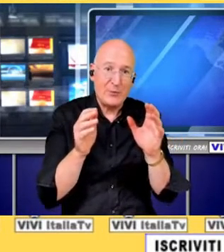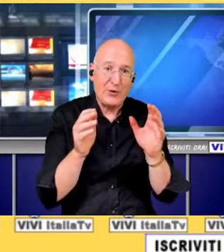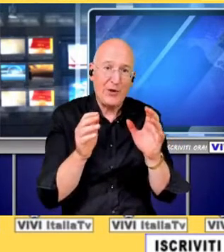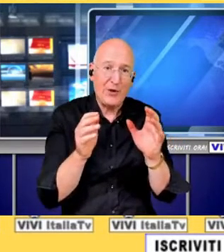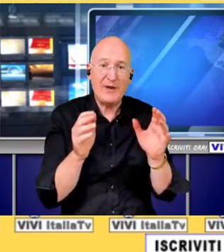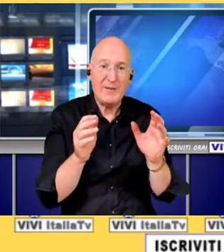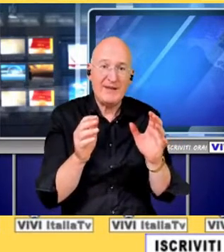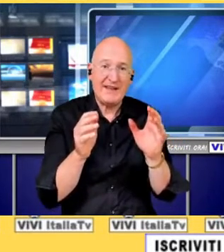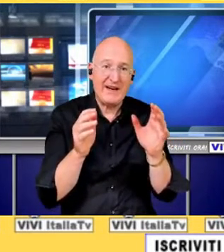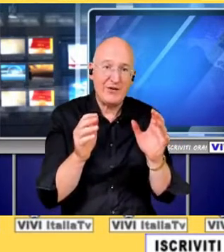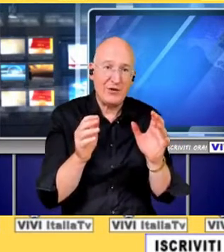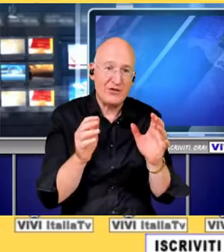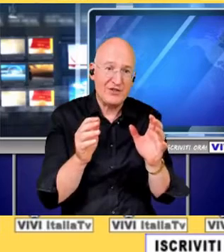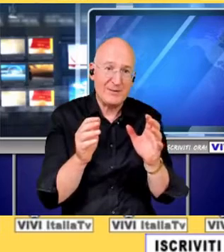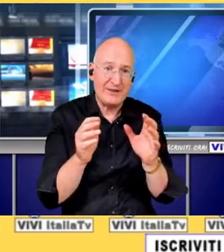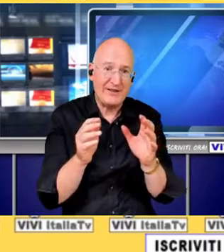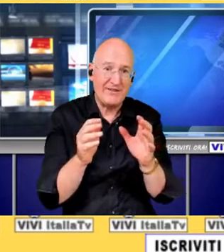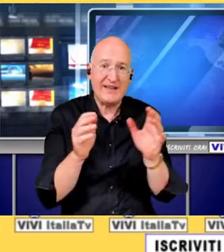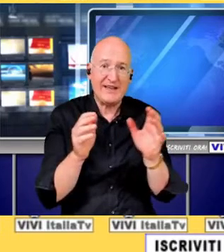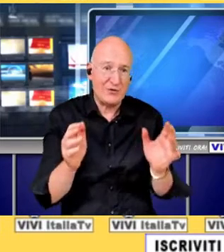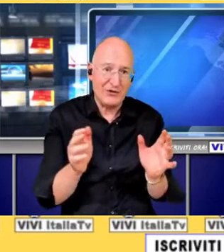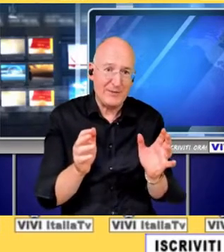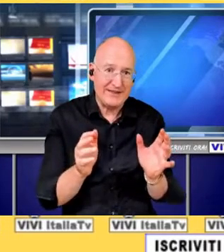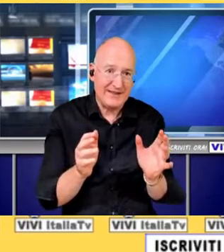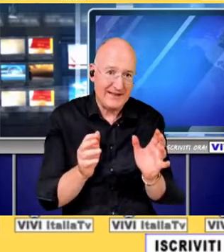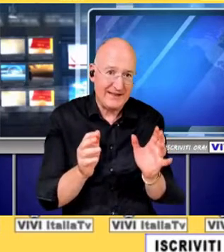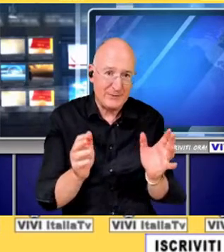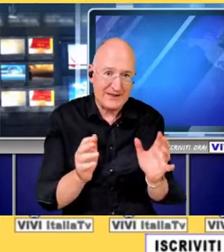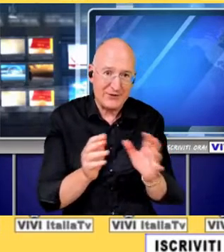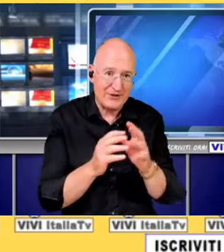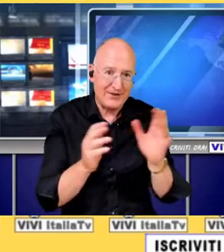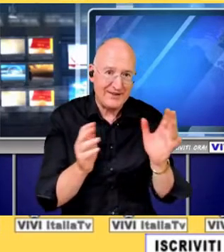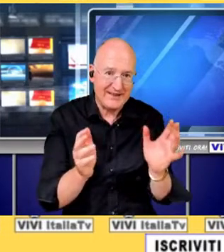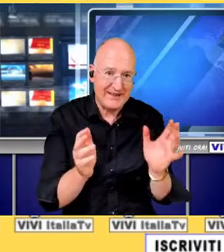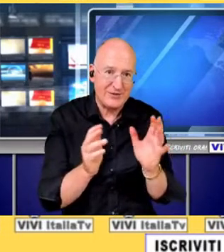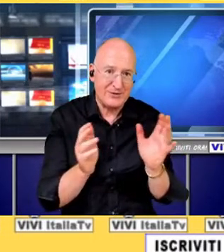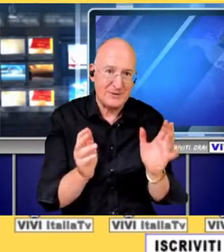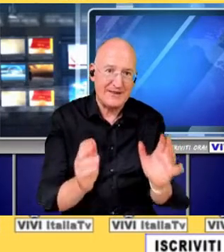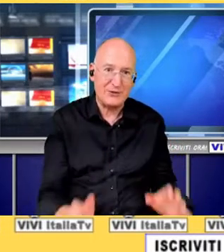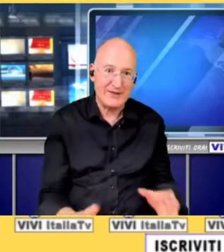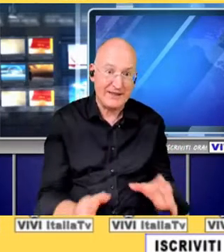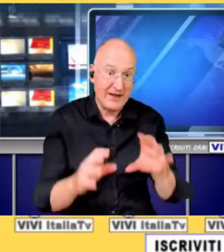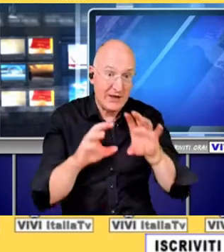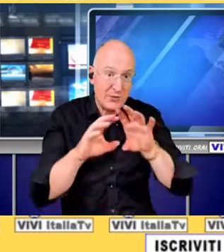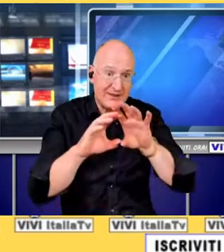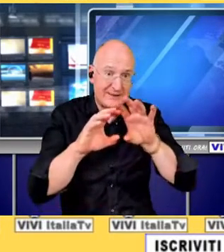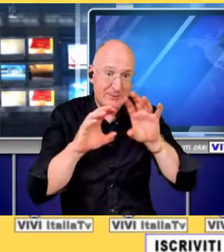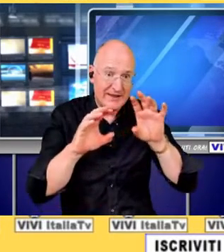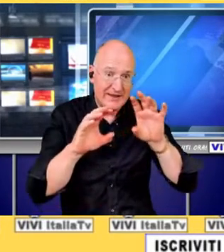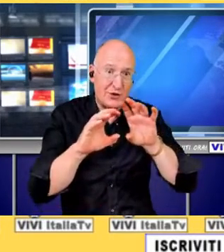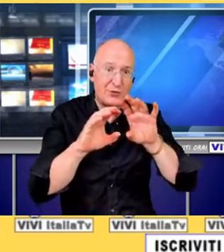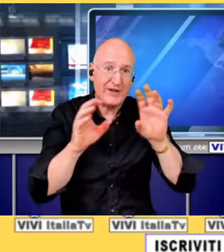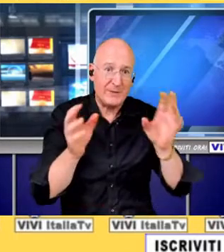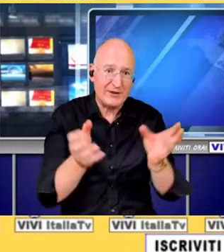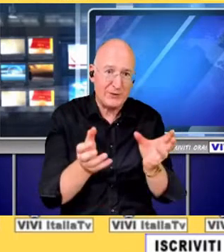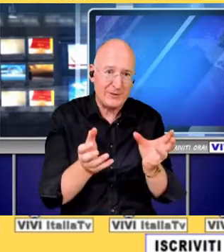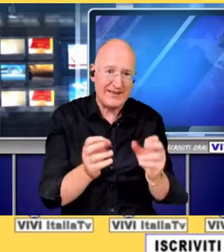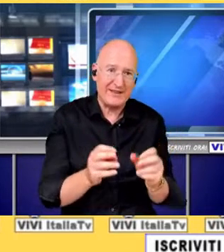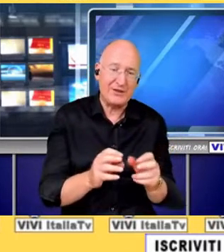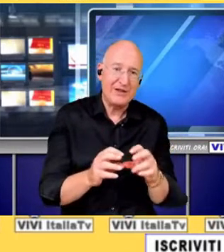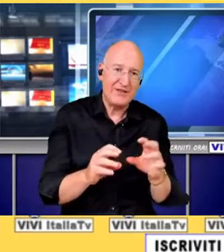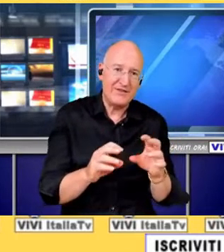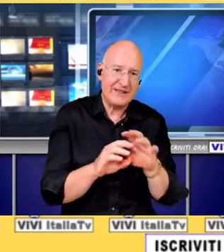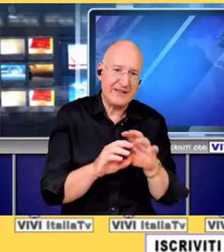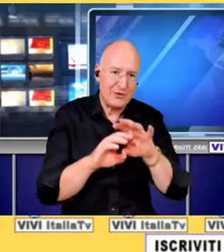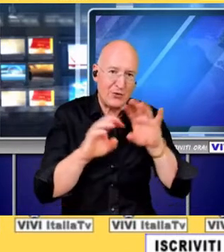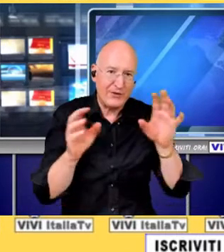che pone problemi tecnologici per evitare la fusione di materiali, perché non devono entrare assolutamente in contatto. E da qui si parla di confinamento